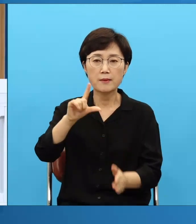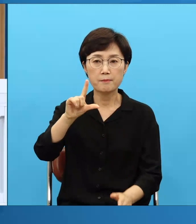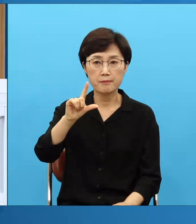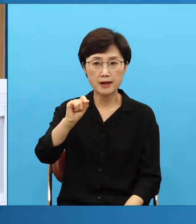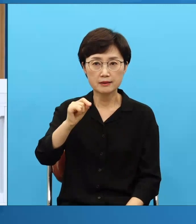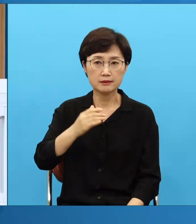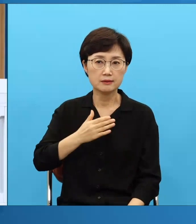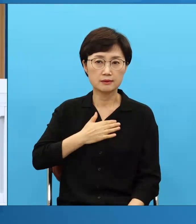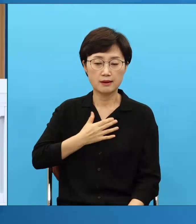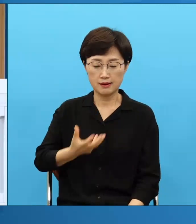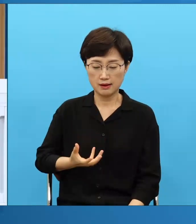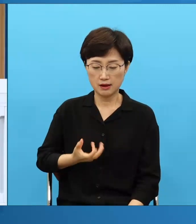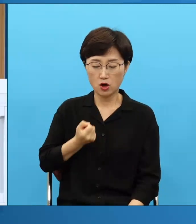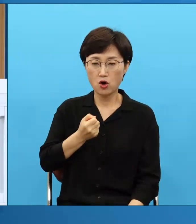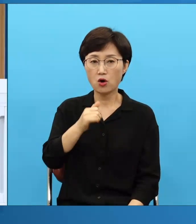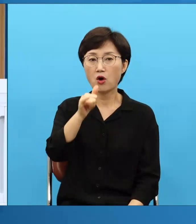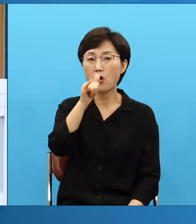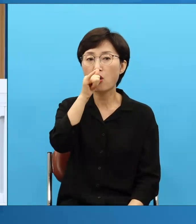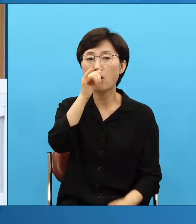만일이 내게